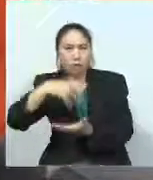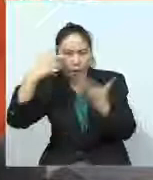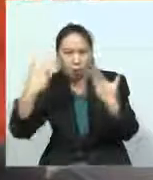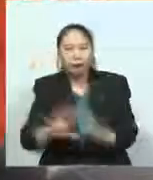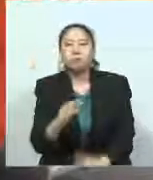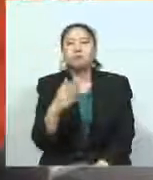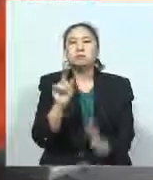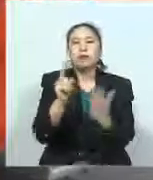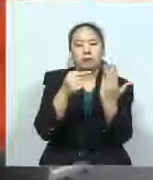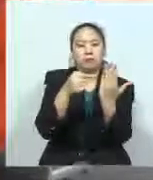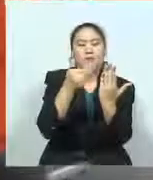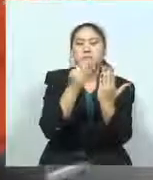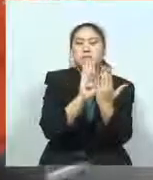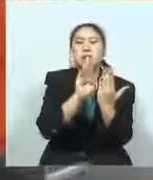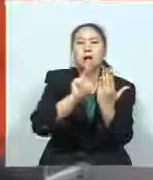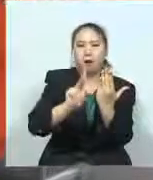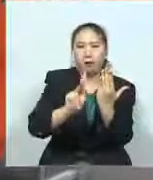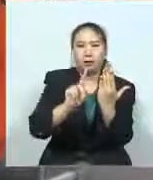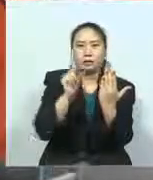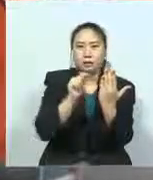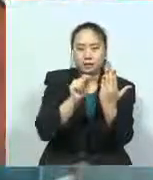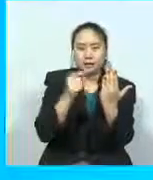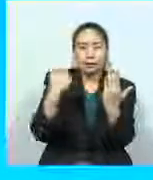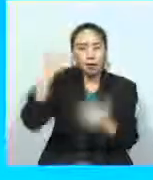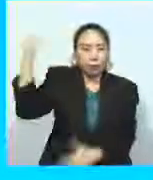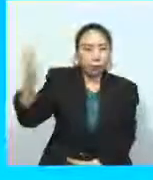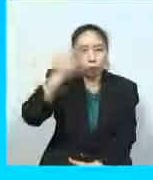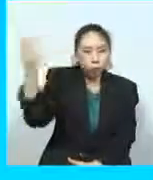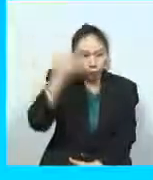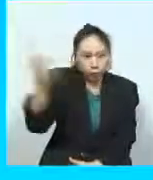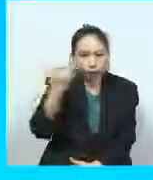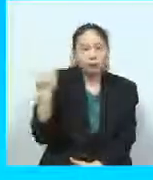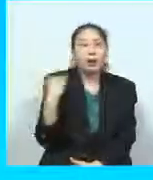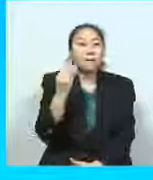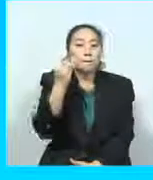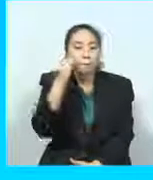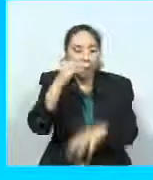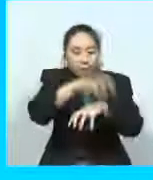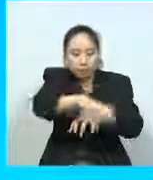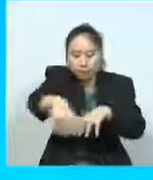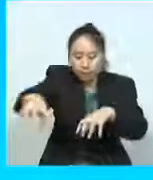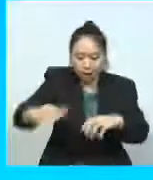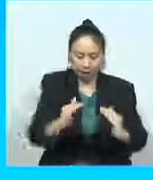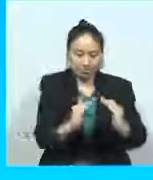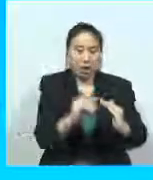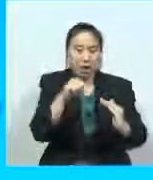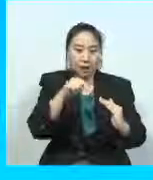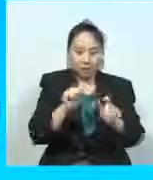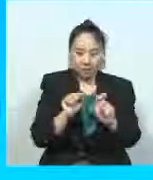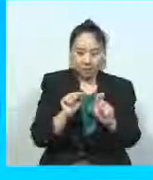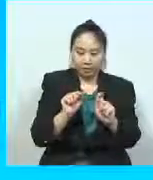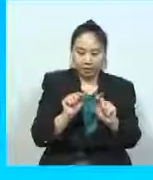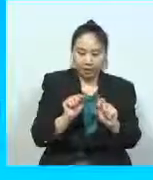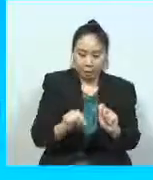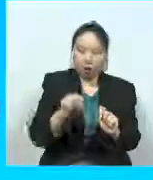ก็คือที่จังหวัดบึงกาฬที่บึงกาฬเนี่ยเขามีลมกระโชกแรงก็ทำให้บ้านเรือนของประชาชนที่อยู่ในตำบลหอคำอำเภอเ